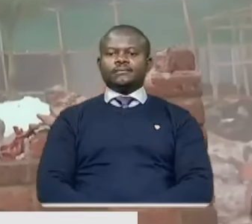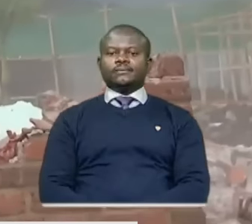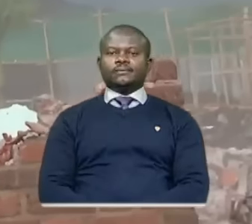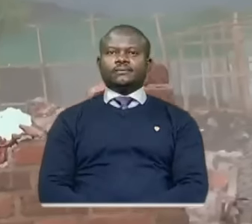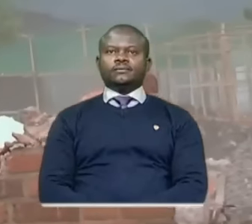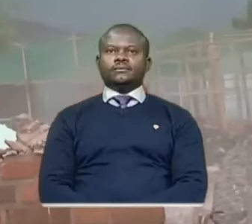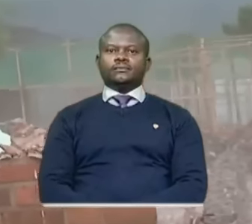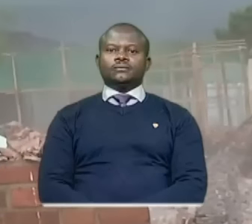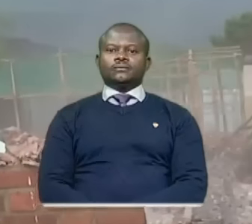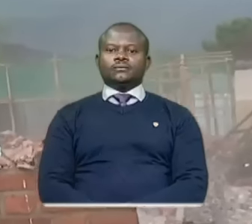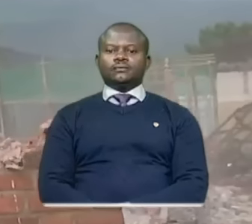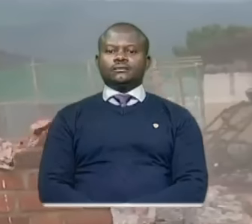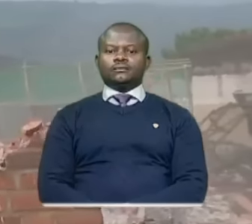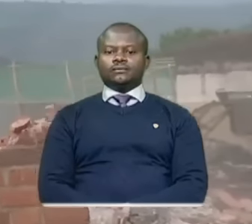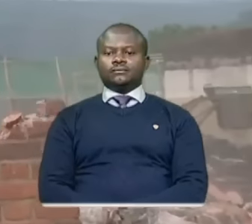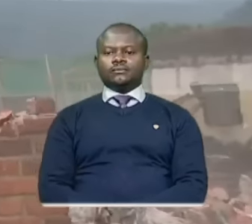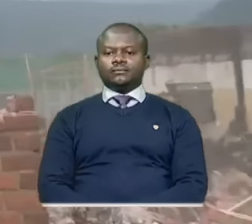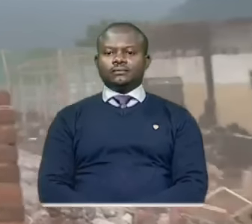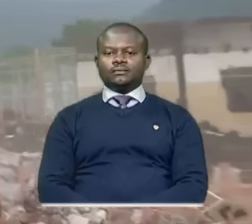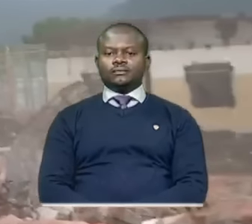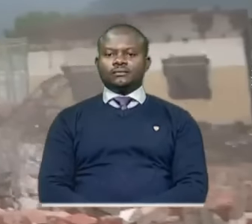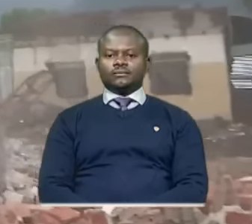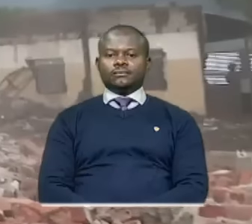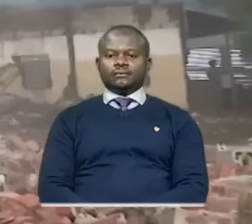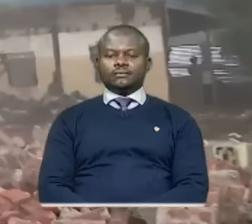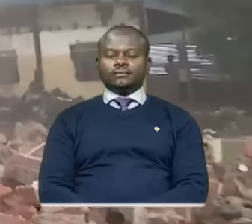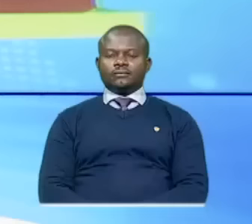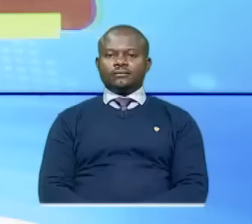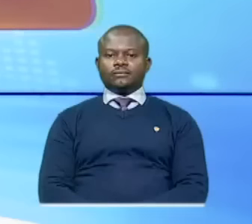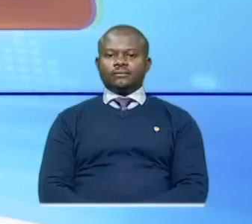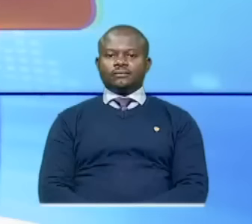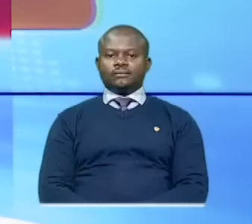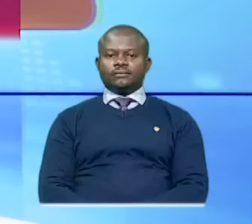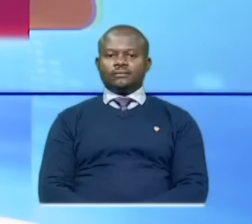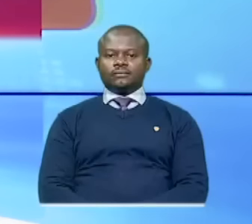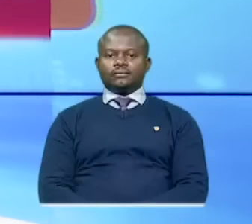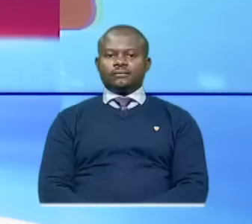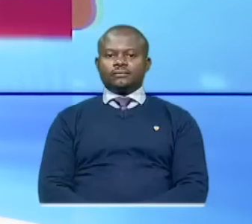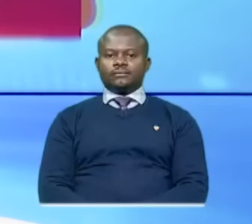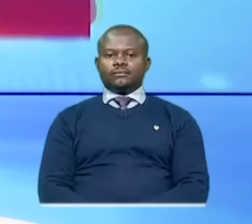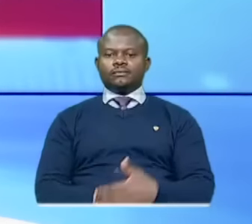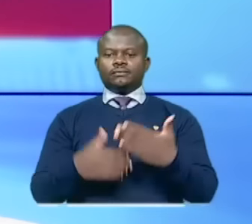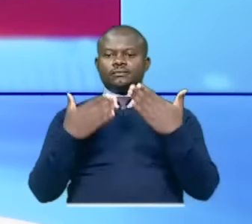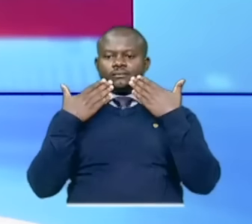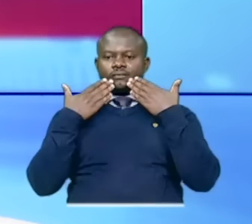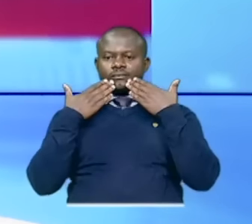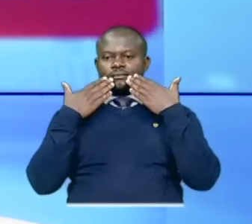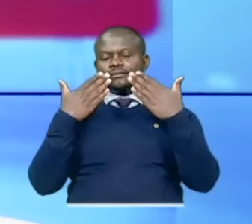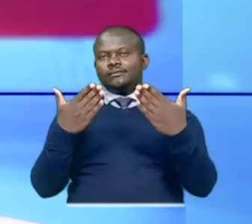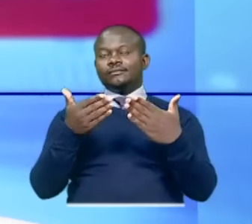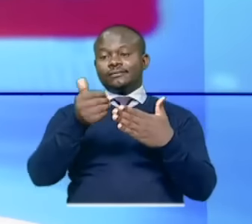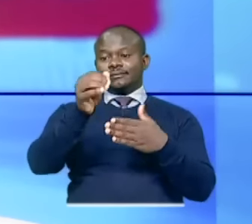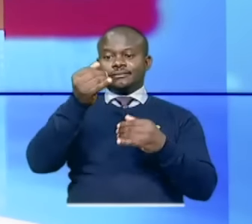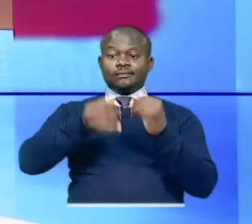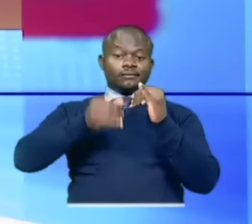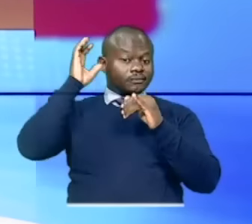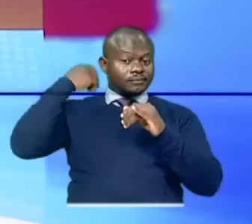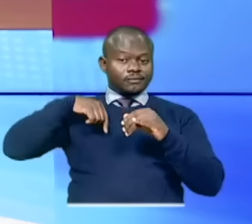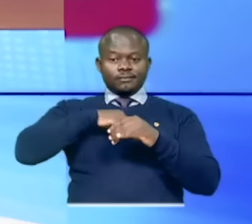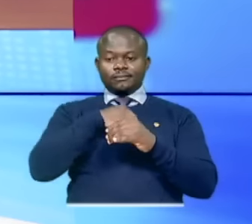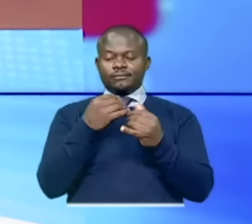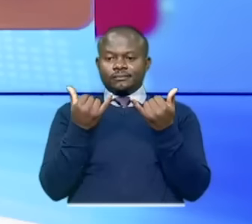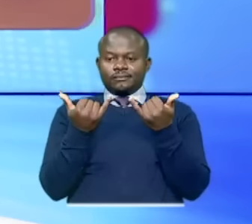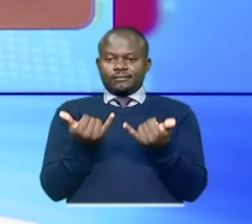Niyonkuru, Televiziyo y'u Rwanda mu karere ka Gatsibo. Urakoze cyane Valence Niyonkuru, ni nawe kandi dusoje amakuru yacu y'aka